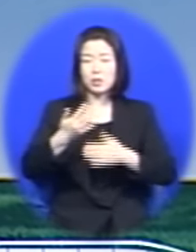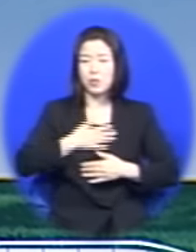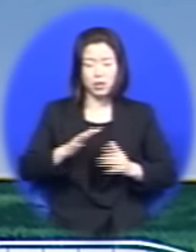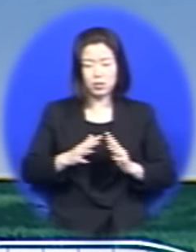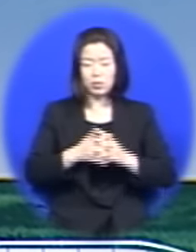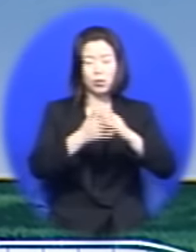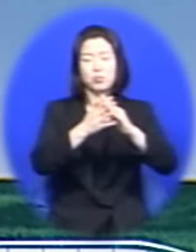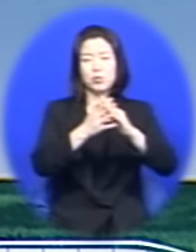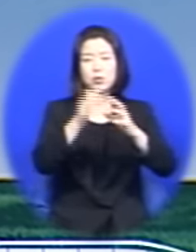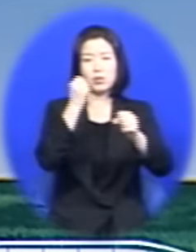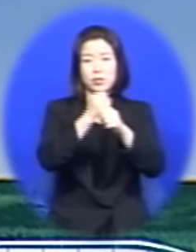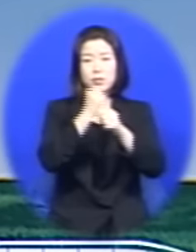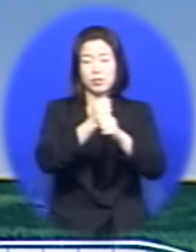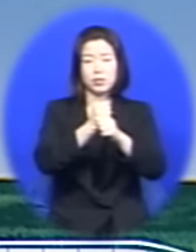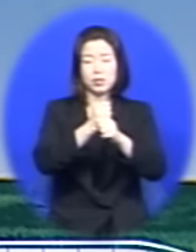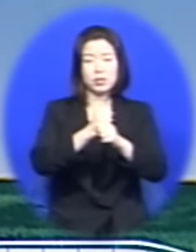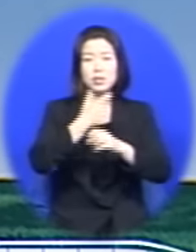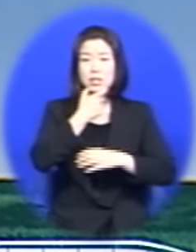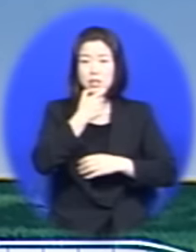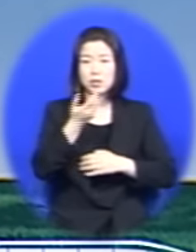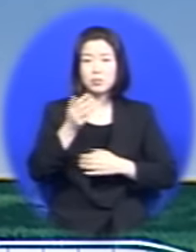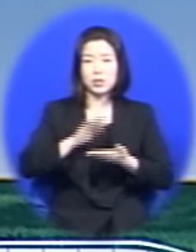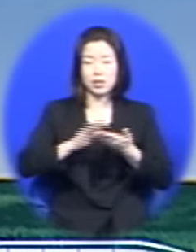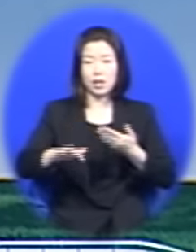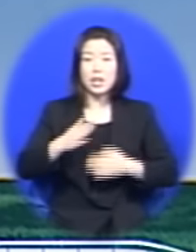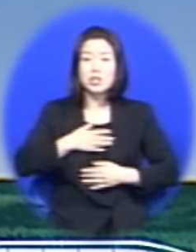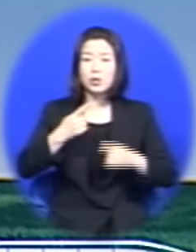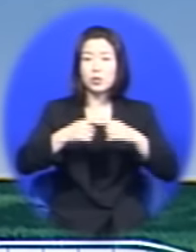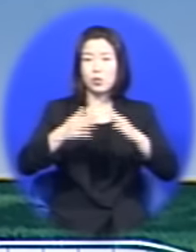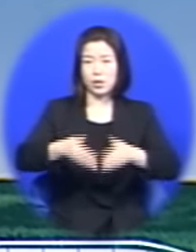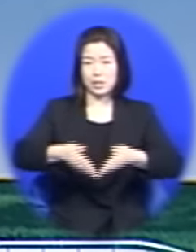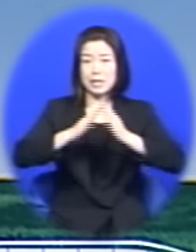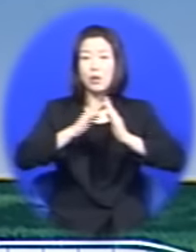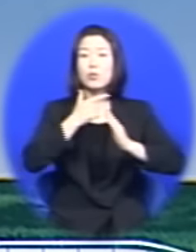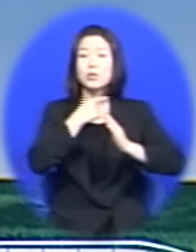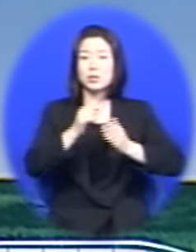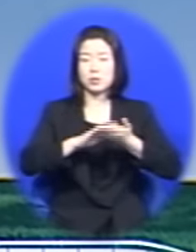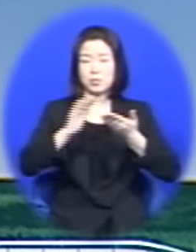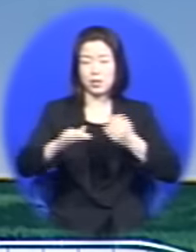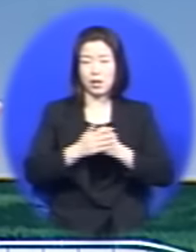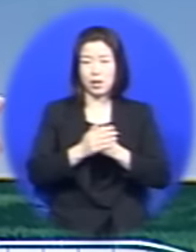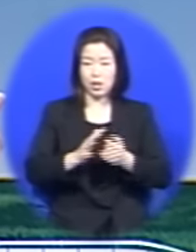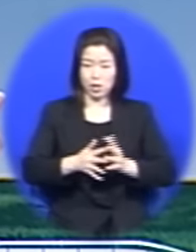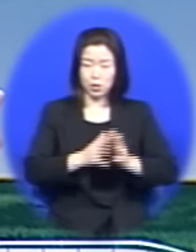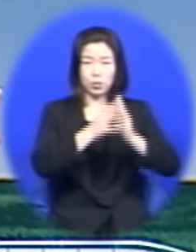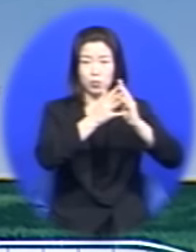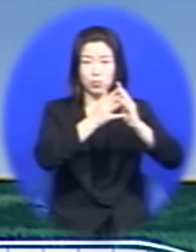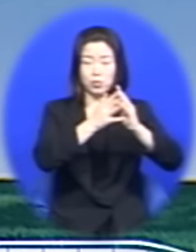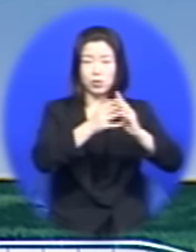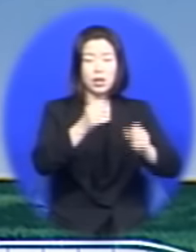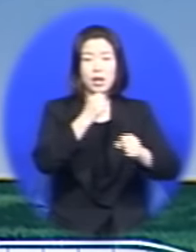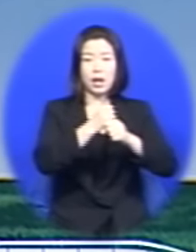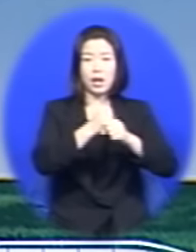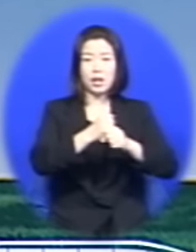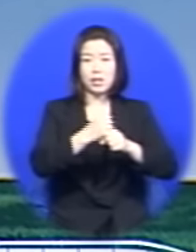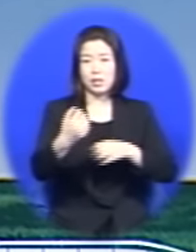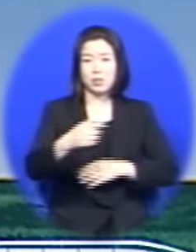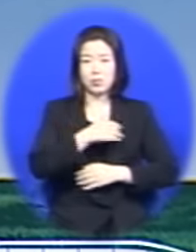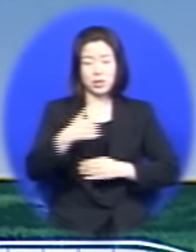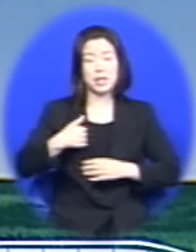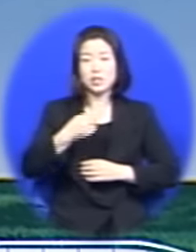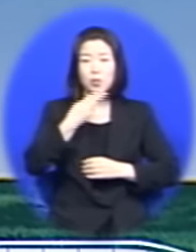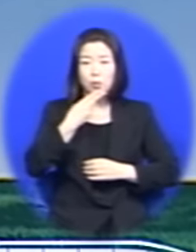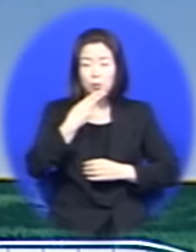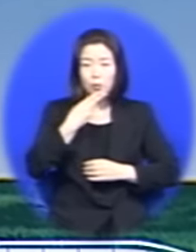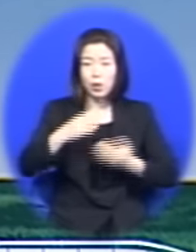짓겠습니다. 저는 교회를 세우겠습니다. 건물 지을 자신도 없고 제가